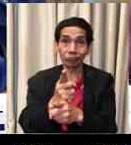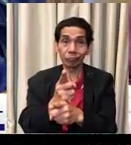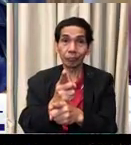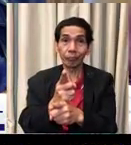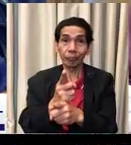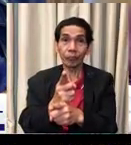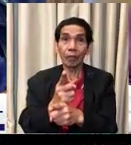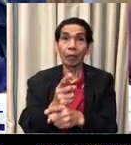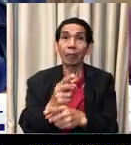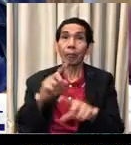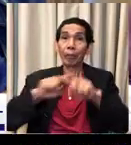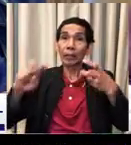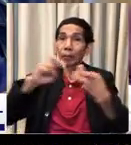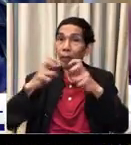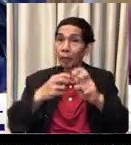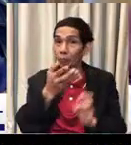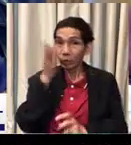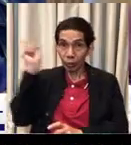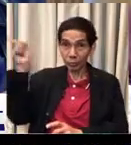Eh, ang problema nila,